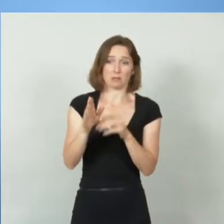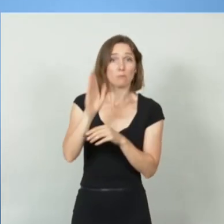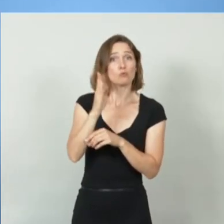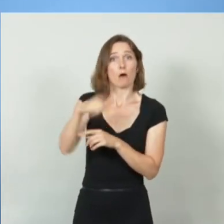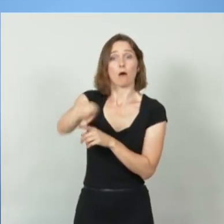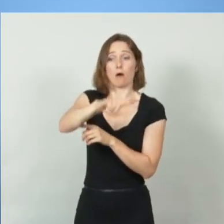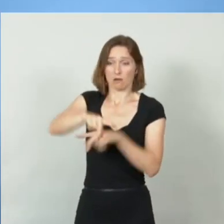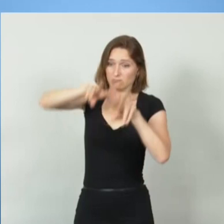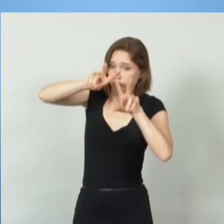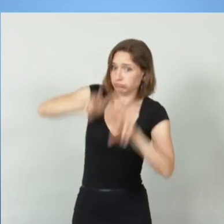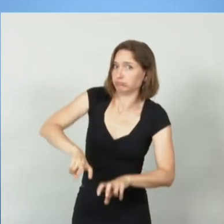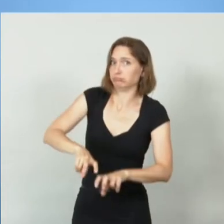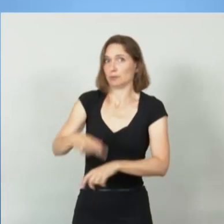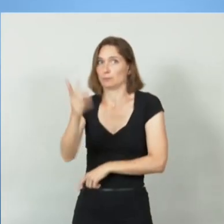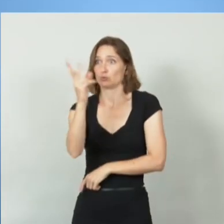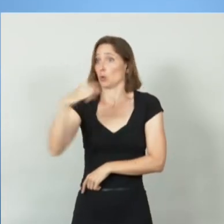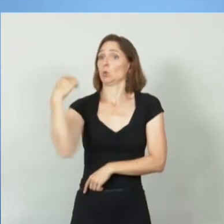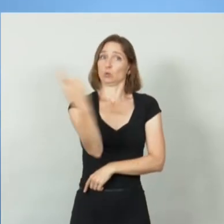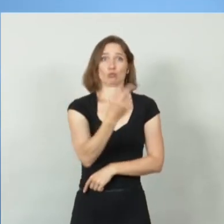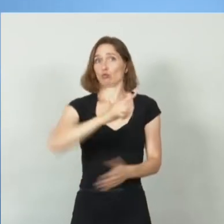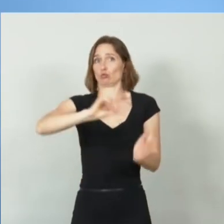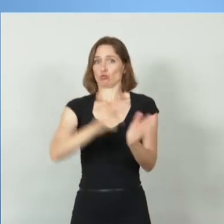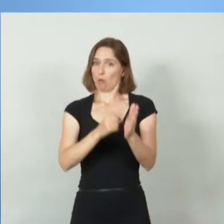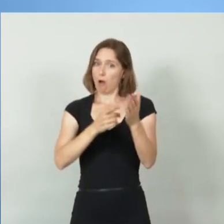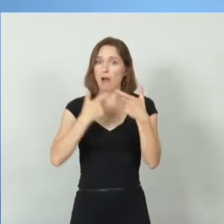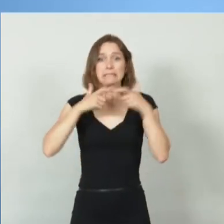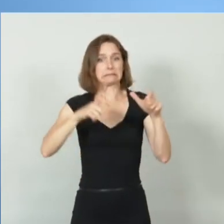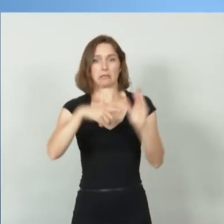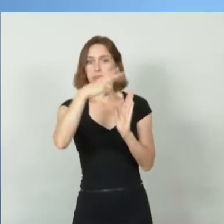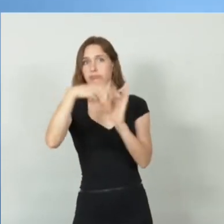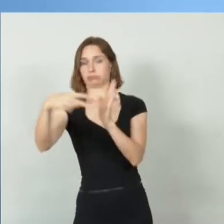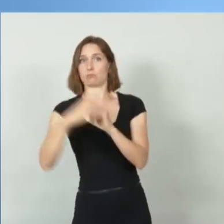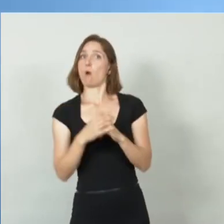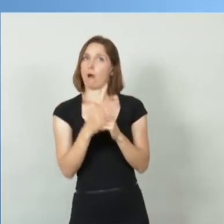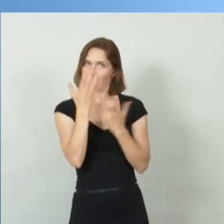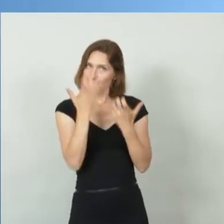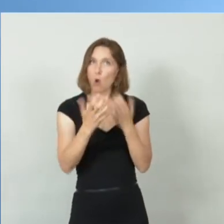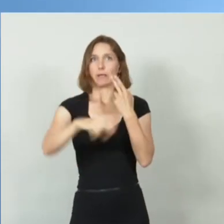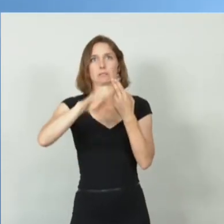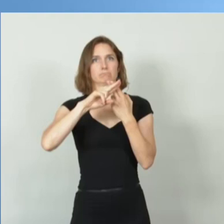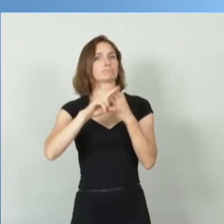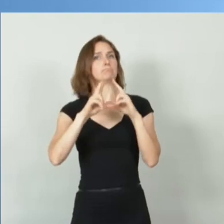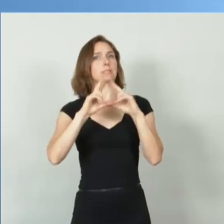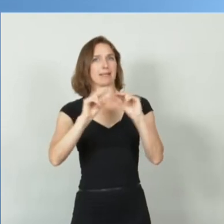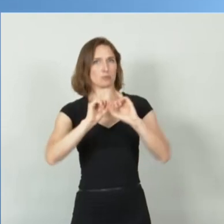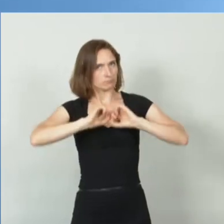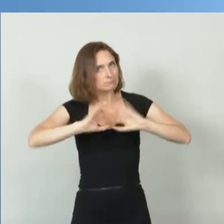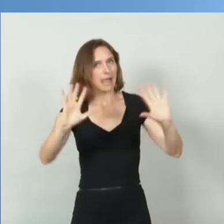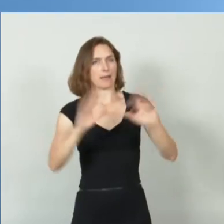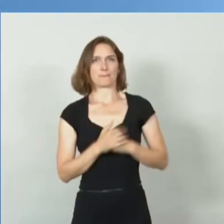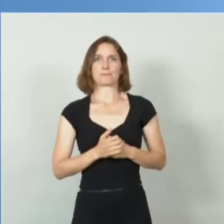données est accessible par tous pour tous et moi j'aimerais avoir des explications très concrètes alors revenons sur ce budget